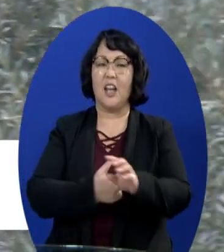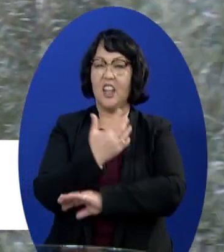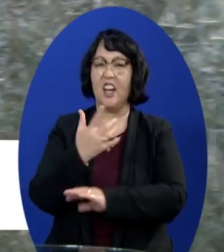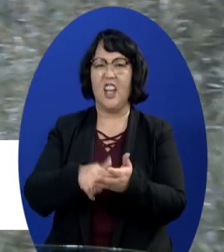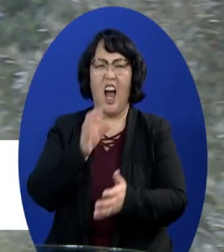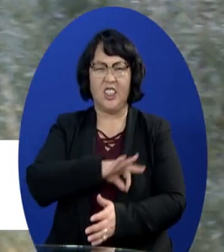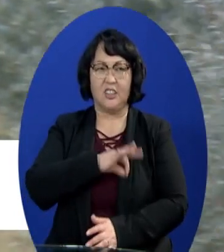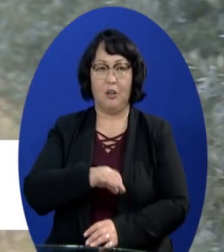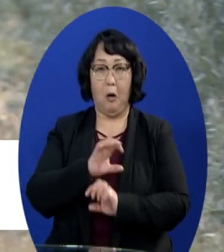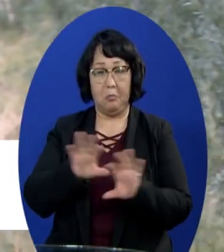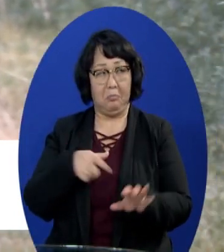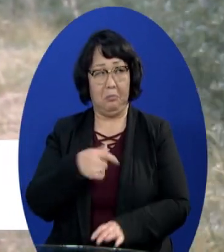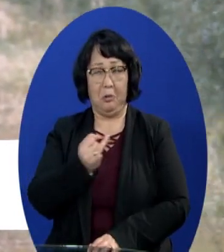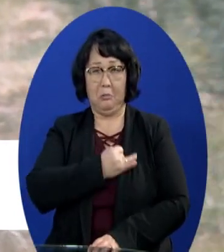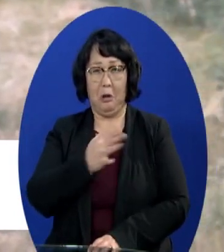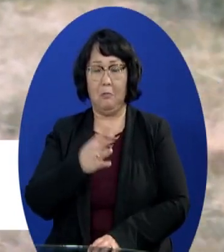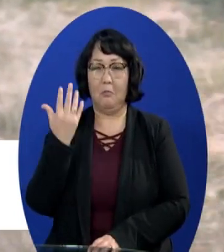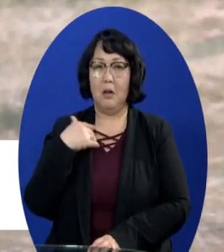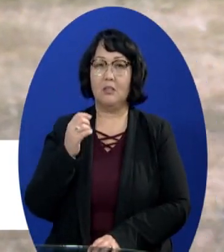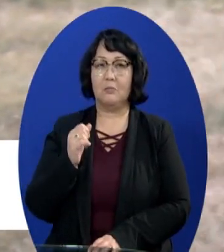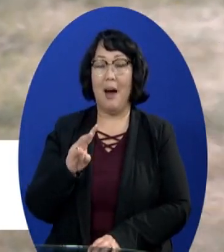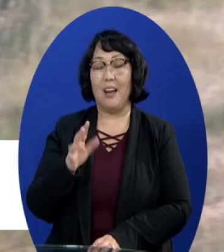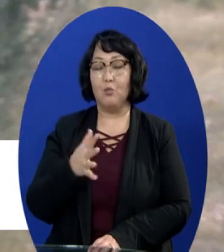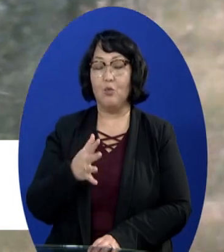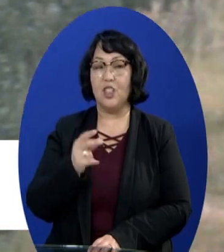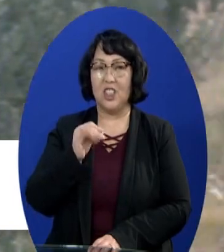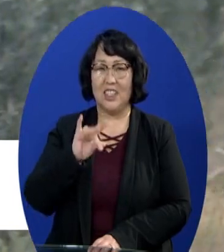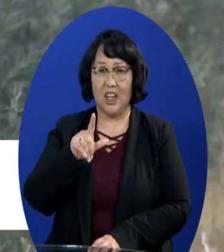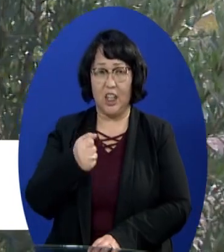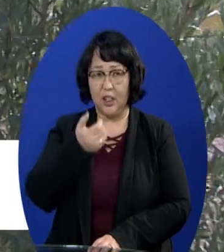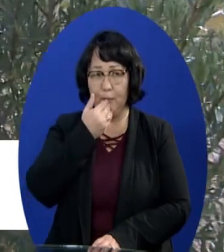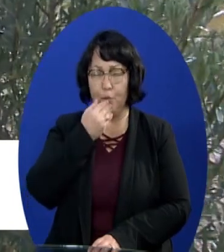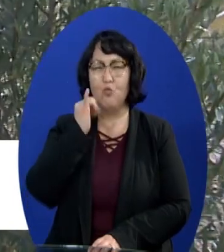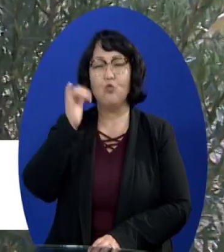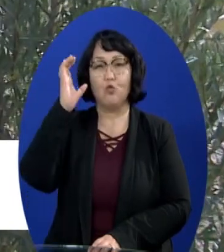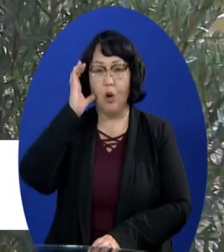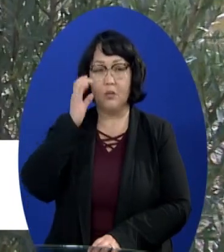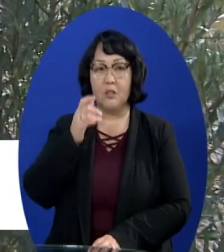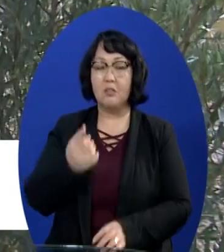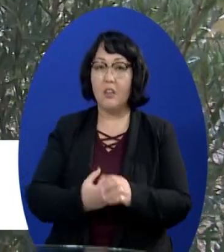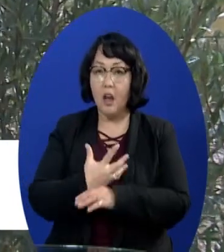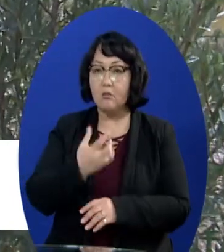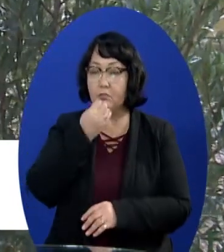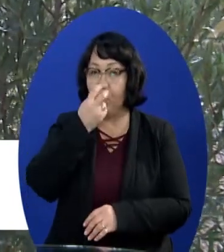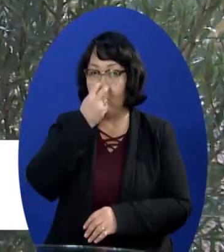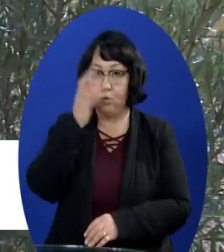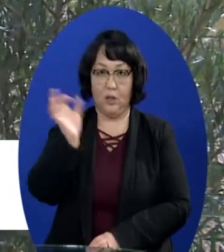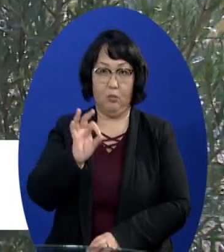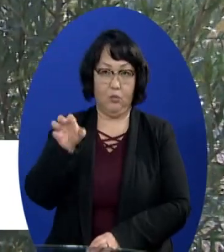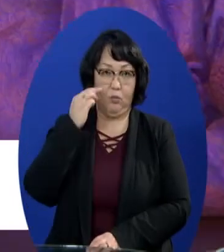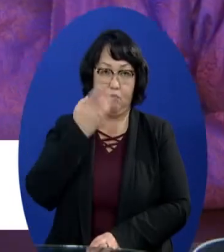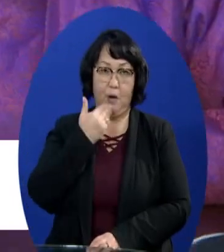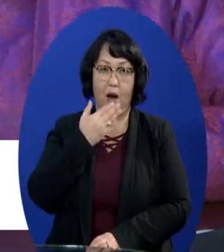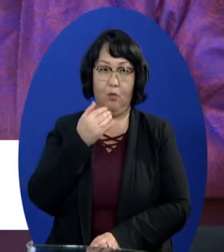олон хүн итгэл төрөөгүй нь лавтай. Учир нь энэ нутгийнхын чацарган нэгдэг жимсийг сонсож байснаас биш тарж ургуулж байсан дуршлаг байхгүй